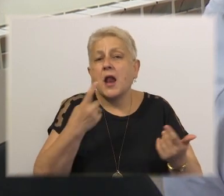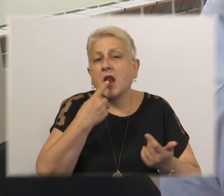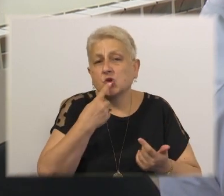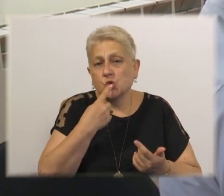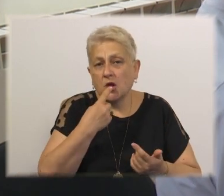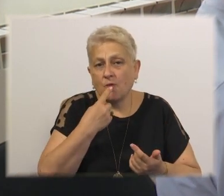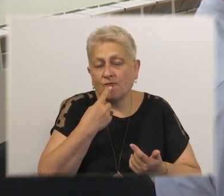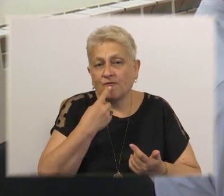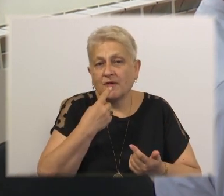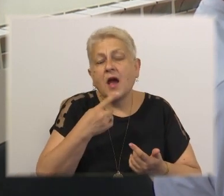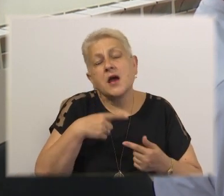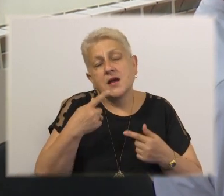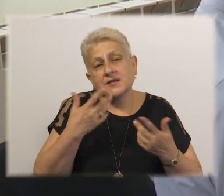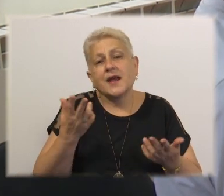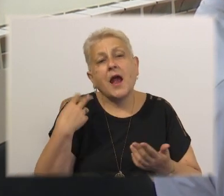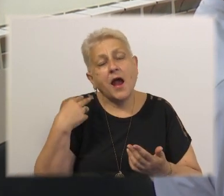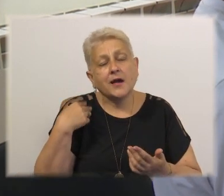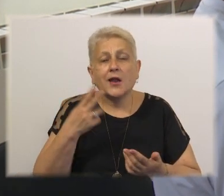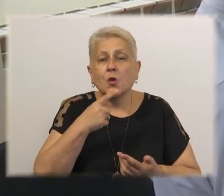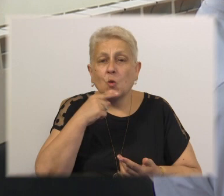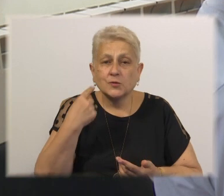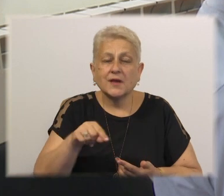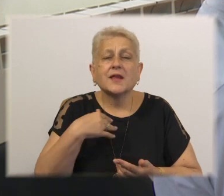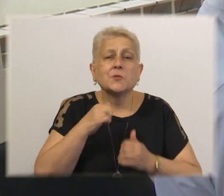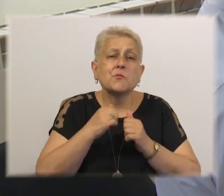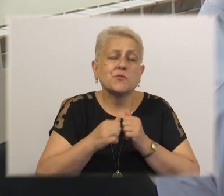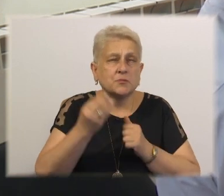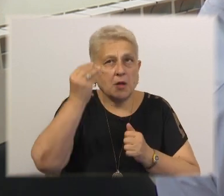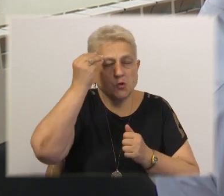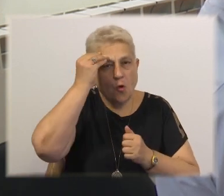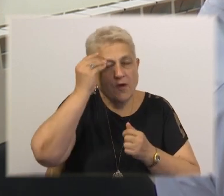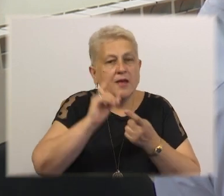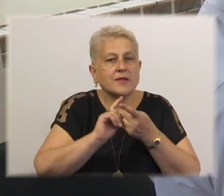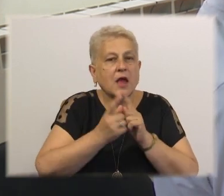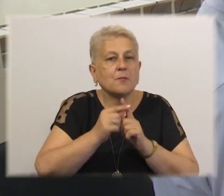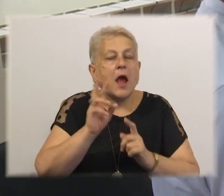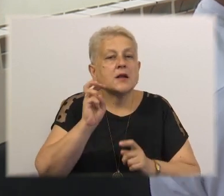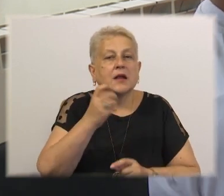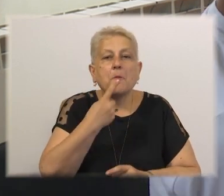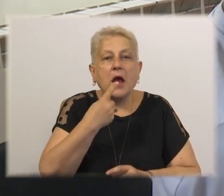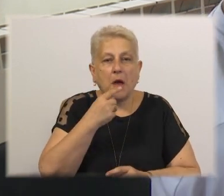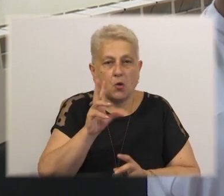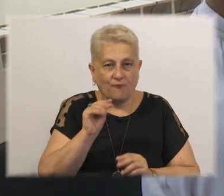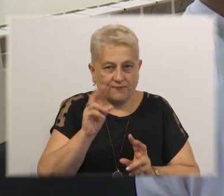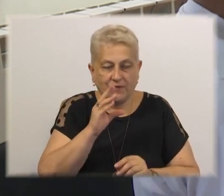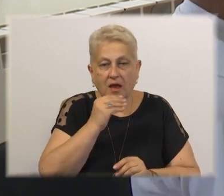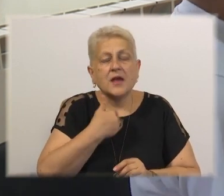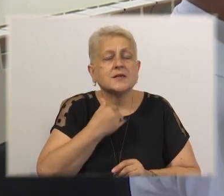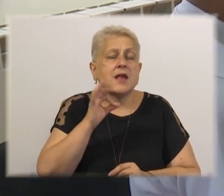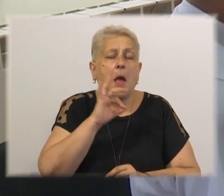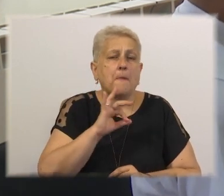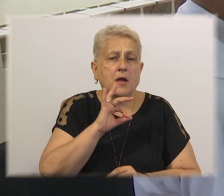լեզուներով, ասենք անգլերեն եւ ռուսերեն, ես միշտ մտովի դաթարկվում էի Արցախի բարբարով ինձ